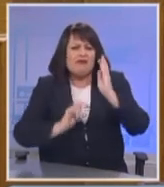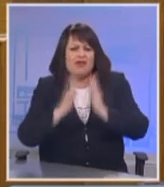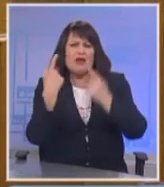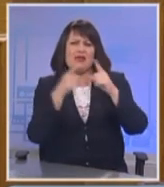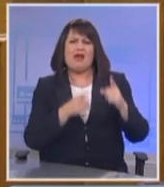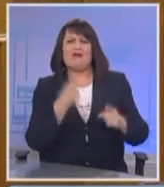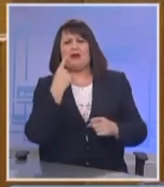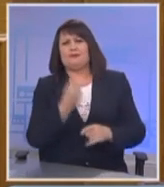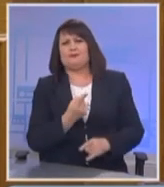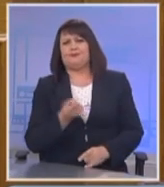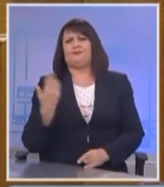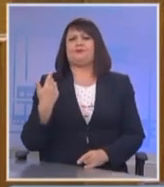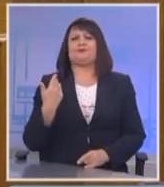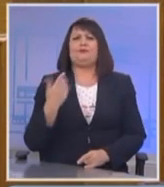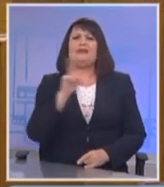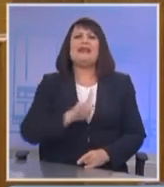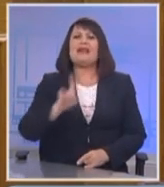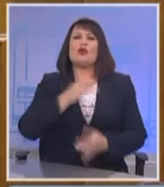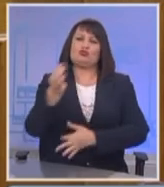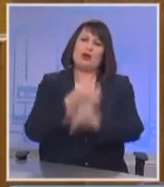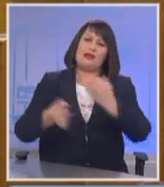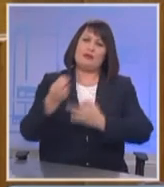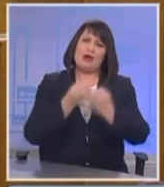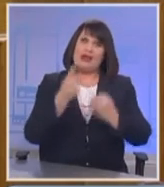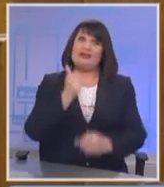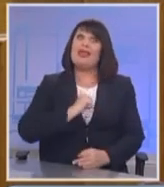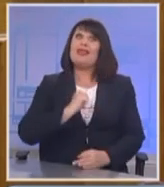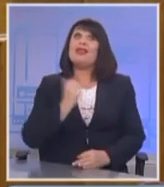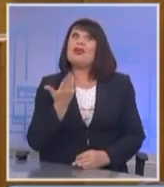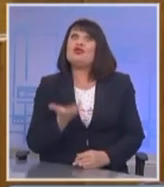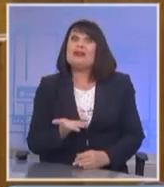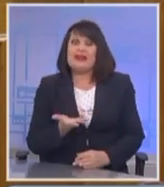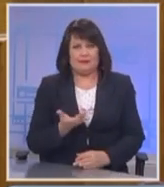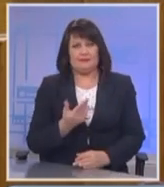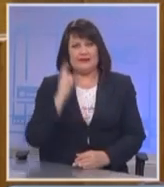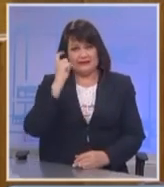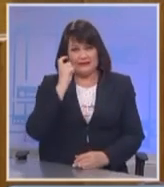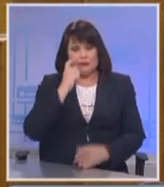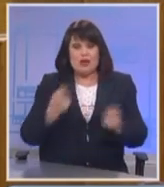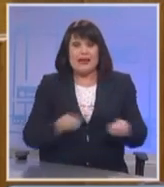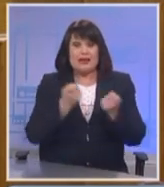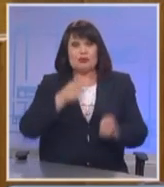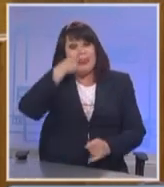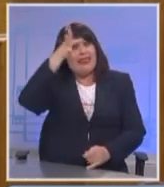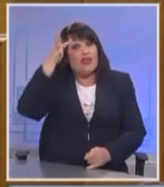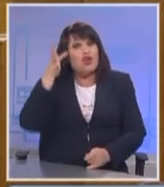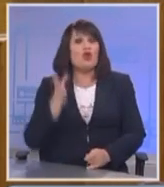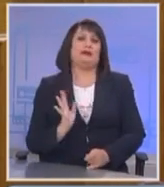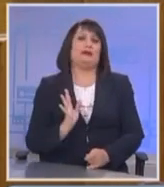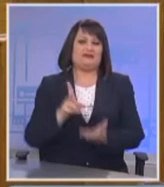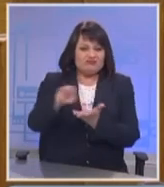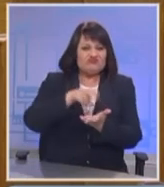σαν αυτά που περιέγραφε πριν ο κύριος Μητσοτάκης. Σκεφτείτε ότι όλα αυτά είναι ιδρώτας του εργαζόμενου όμως,